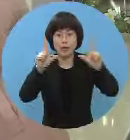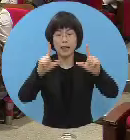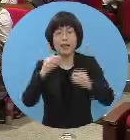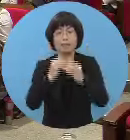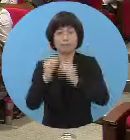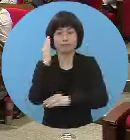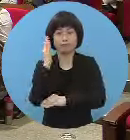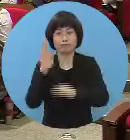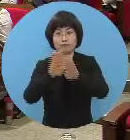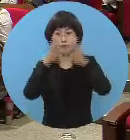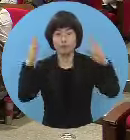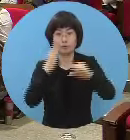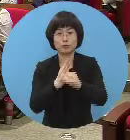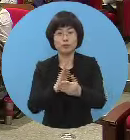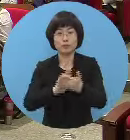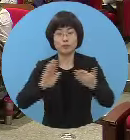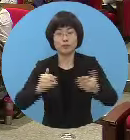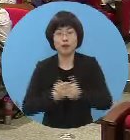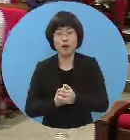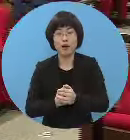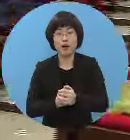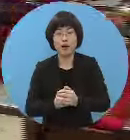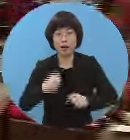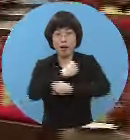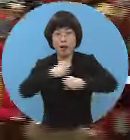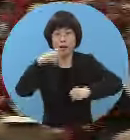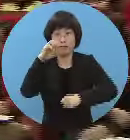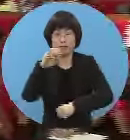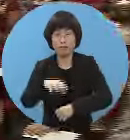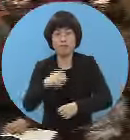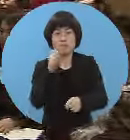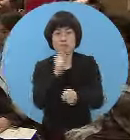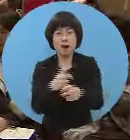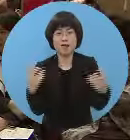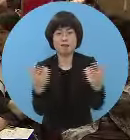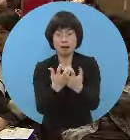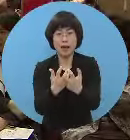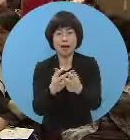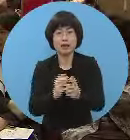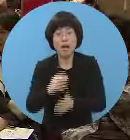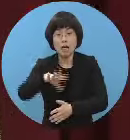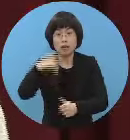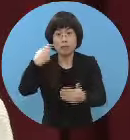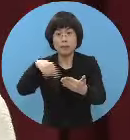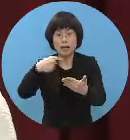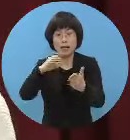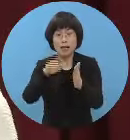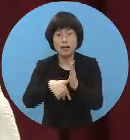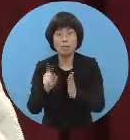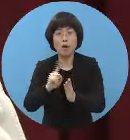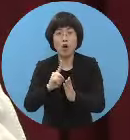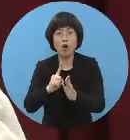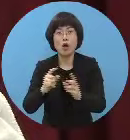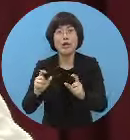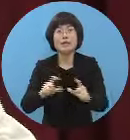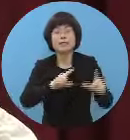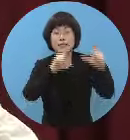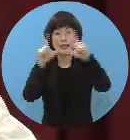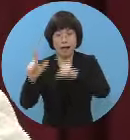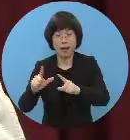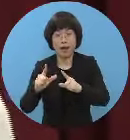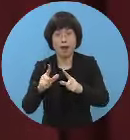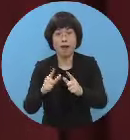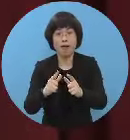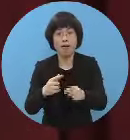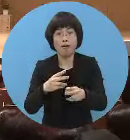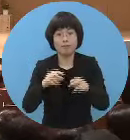목요일 이곳에서는 인문학 강좌가 열립니다. 강당은 일찌감치 꽉 찼습니다. 첫 강의는 라이프